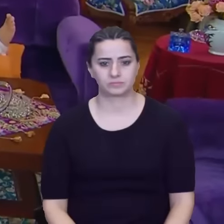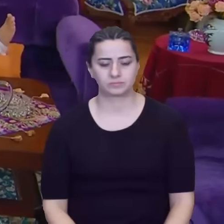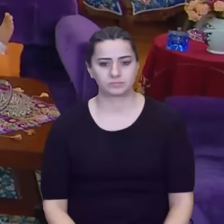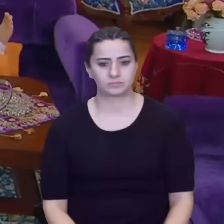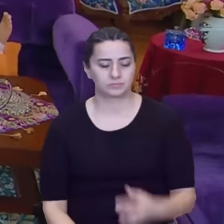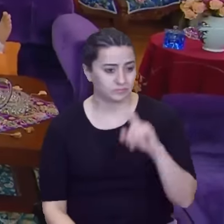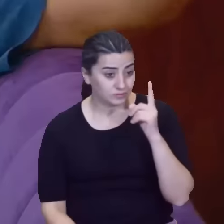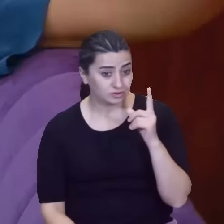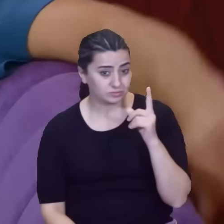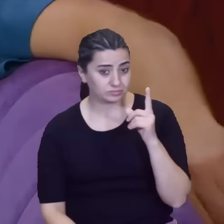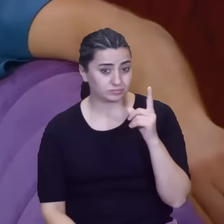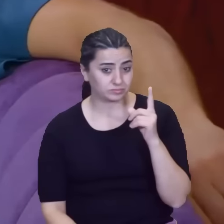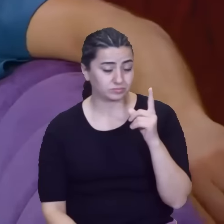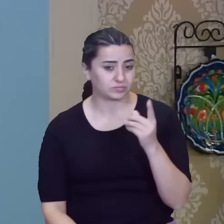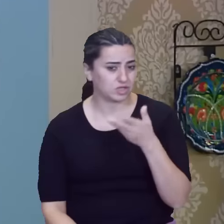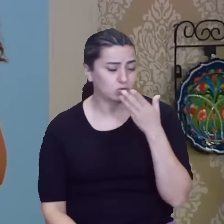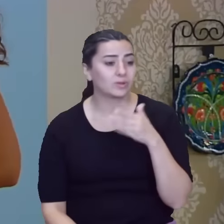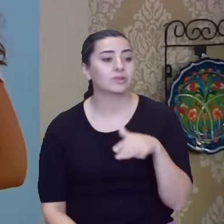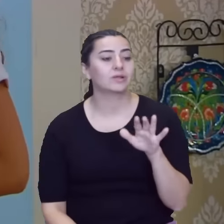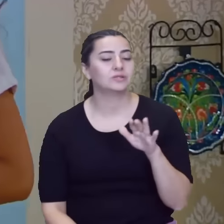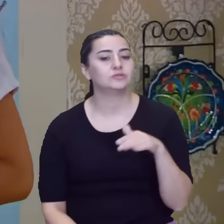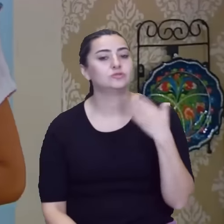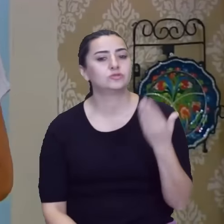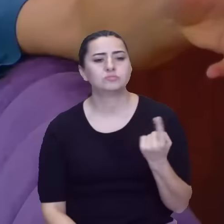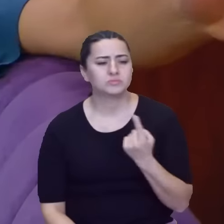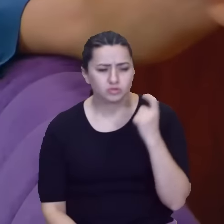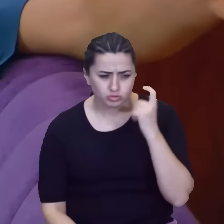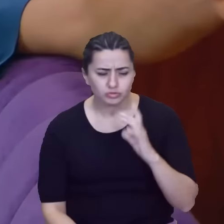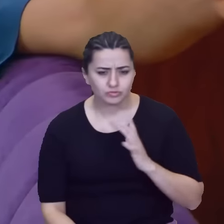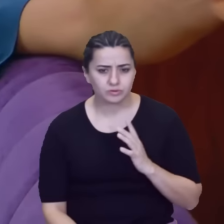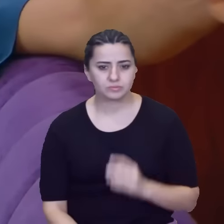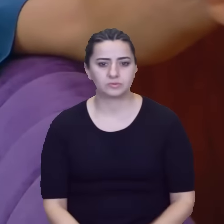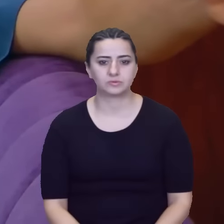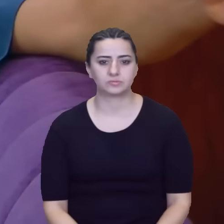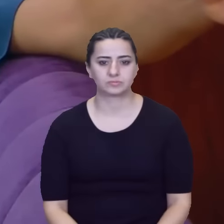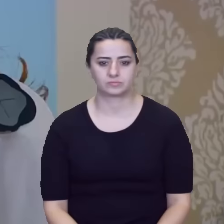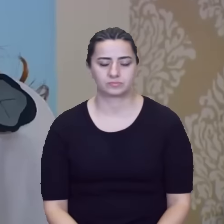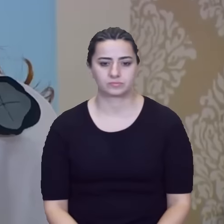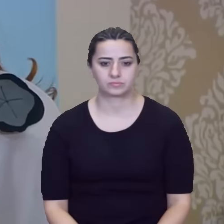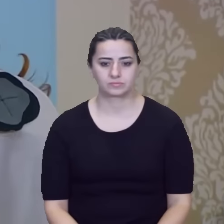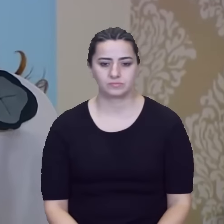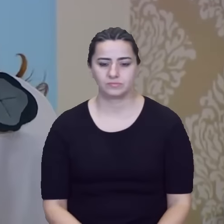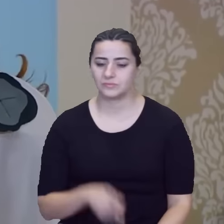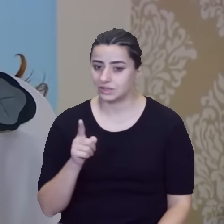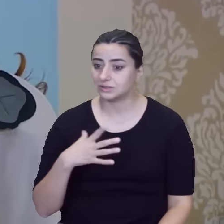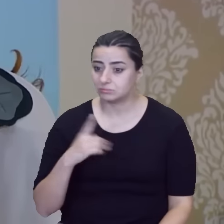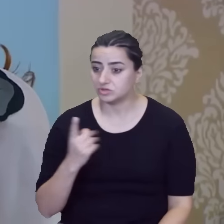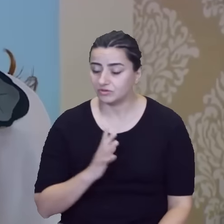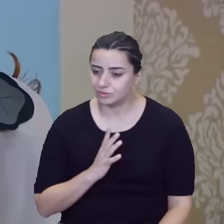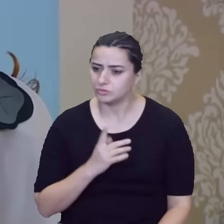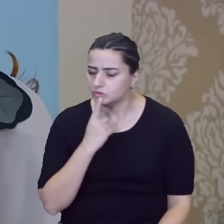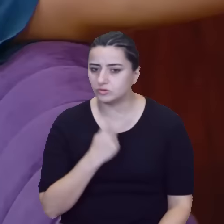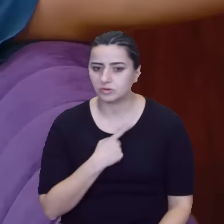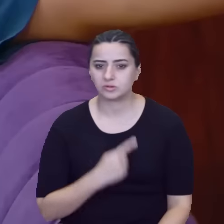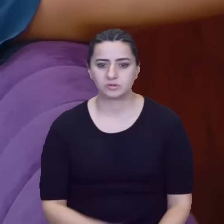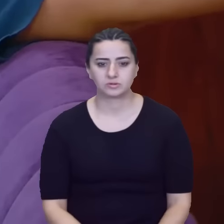Sadece diyorum hani çorba da değil. Çorbadan sonra var mı bir düşündüğün bir şey mesela? Senin istediğin bir şey var mı? Sen